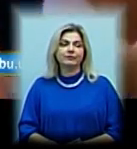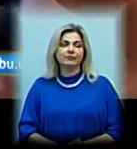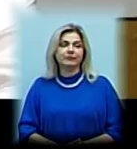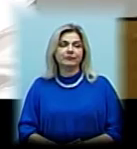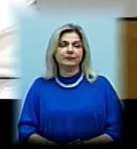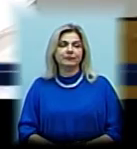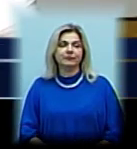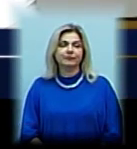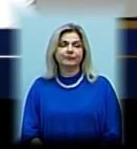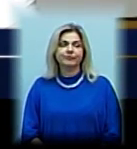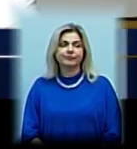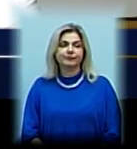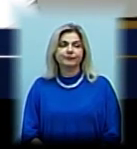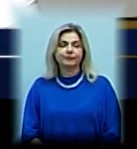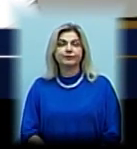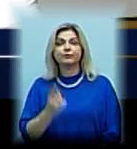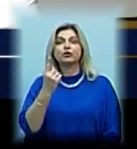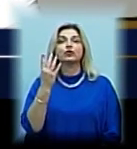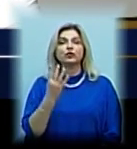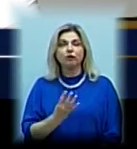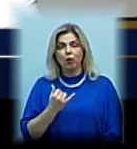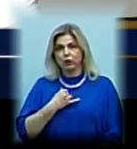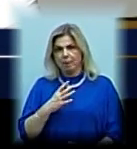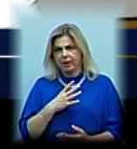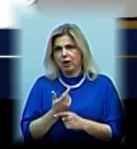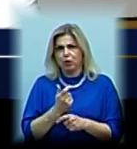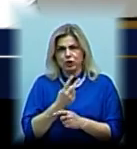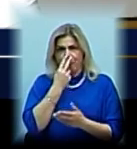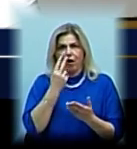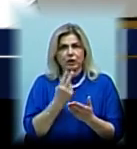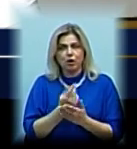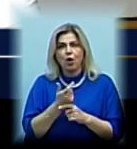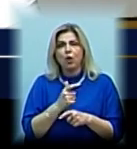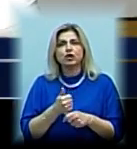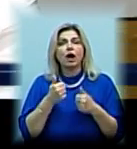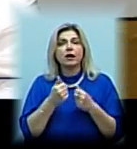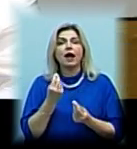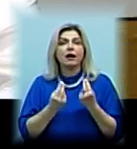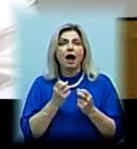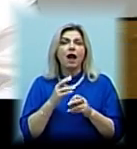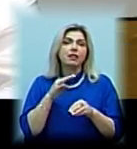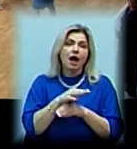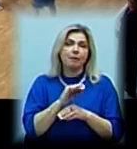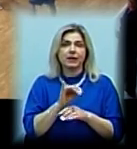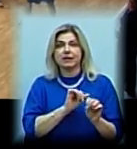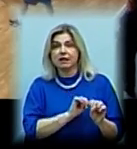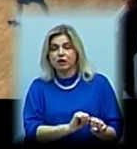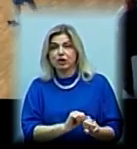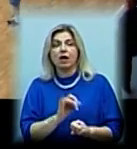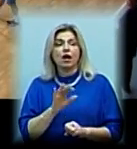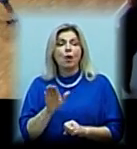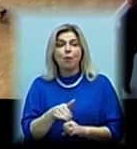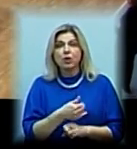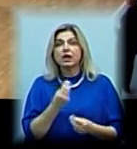Миколаєва. Перша чверть для нас була дуже показовою у плані того, як грали як у нападі, так і у захисті. Після поновлення